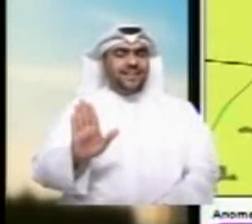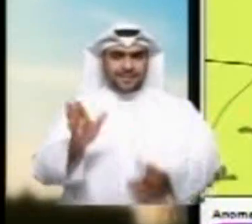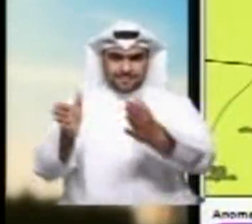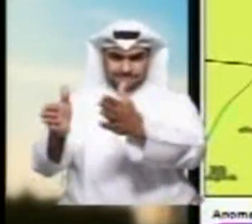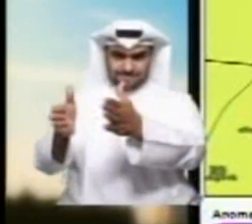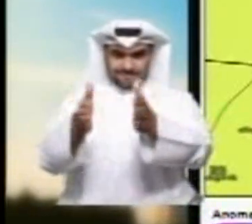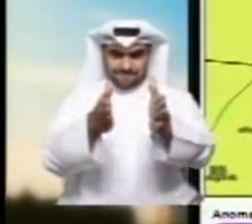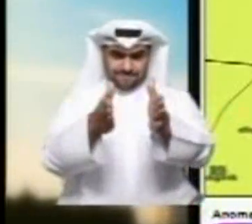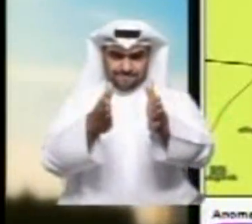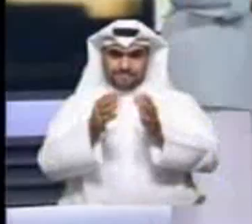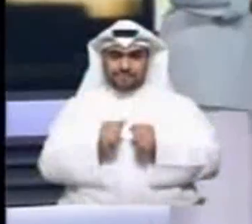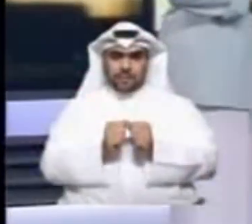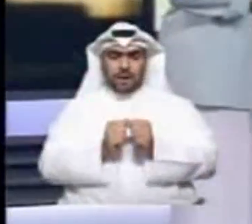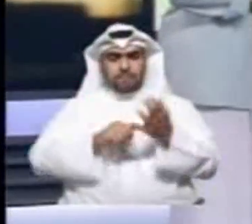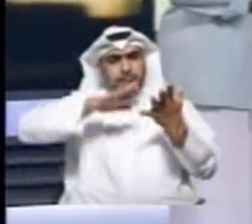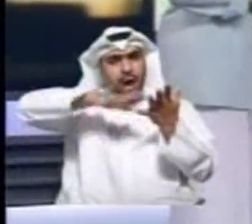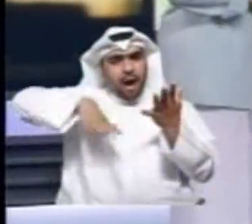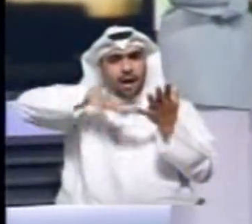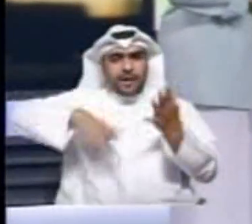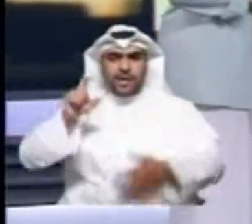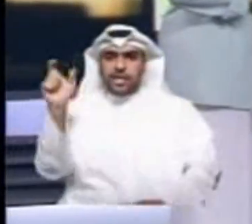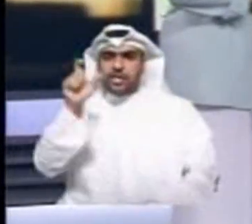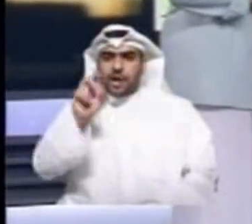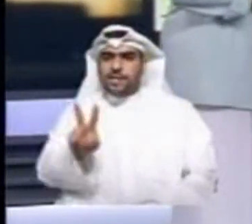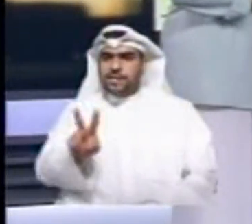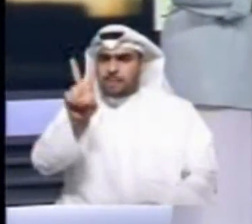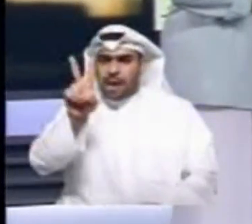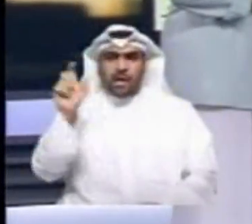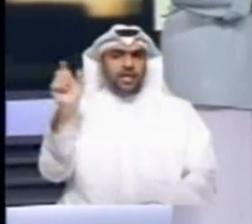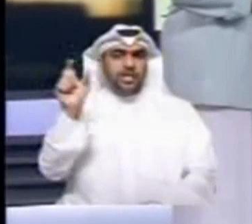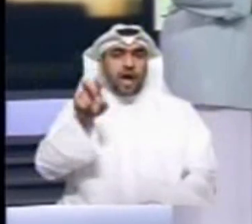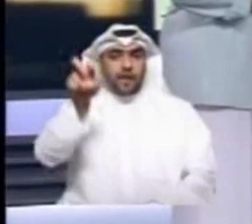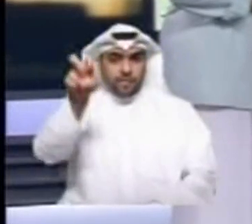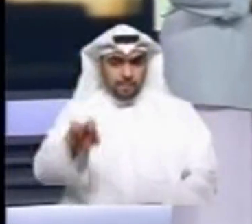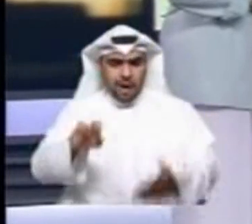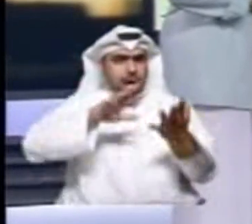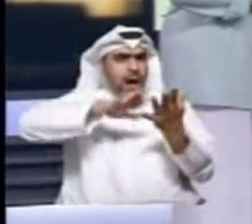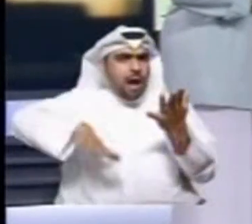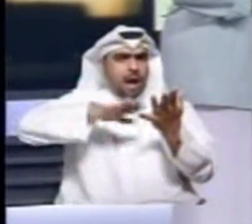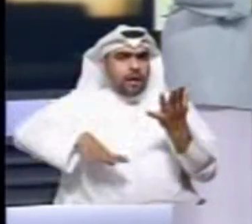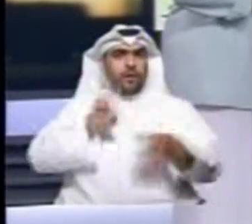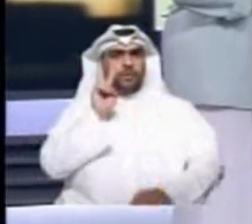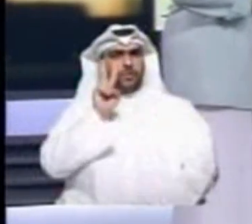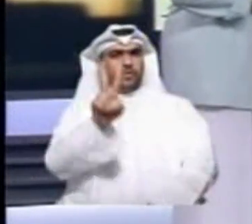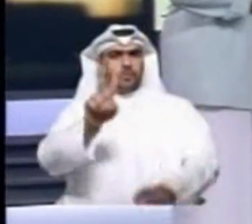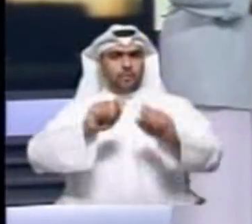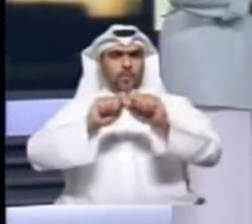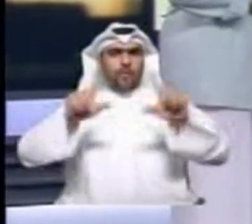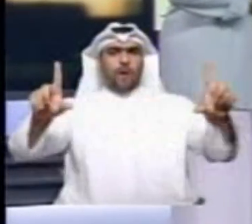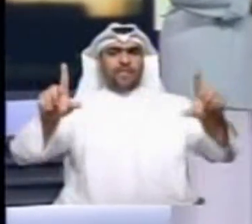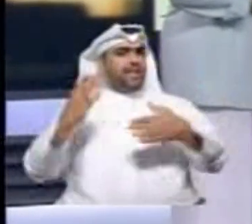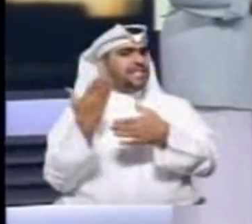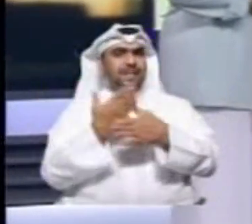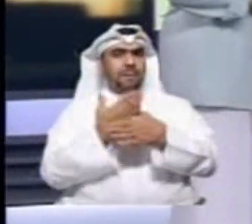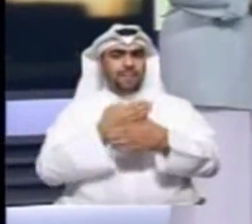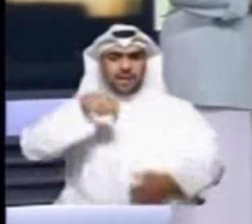في نهايه الصيف مع بدايه شهر 8 ونهايه شهر 8. نعم. وهذا الجو اللي هو يتاثر فيه المناخ الصحراوي